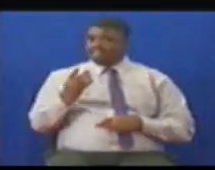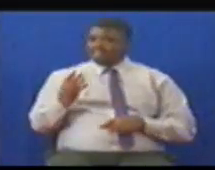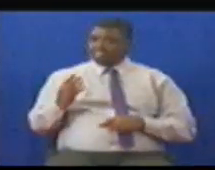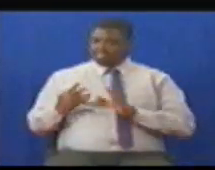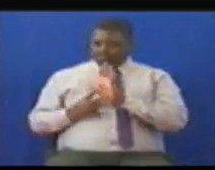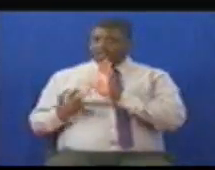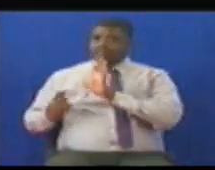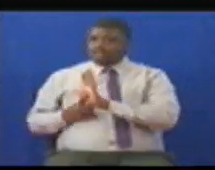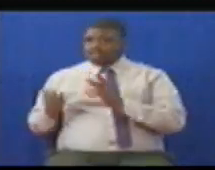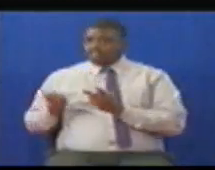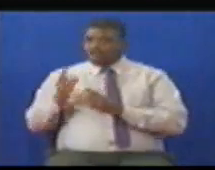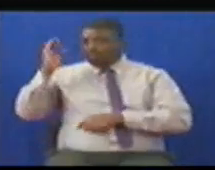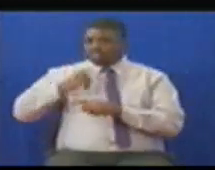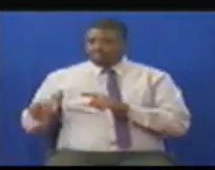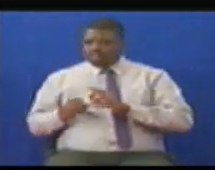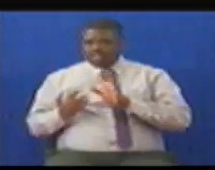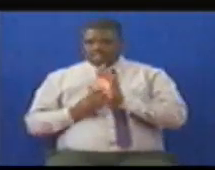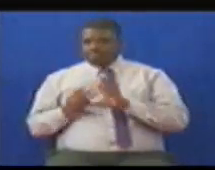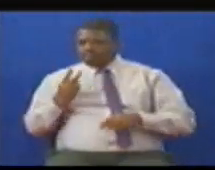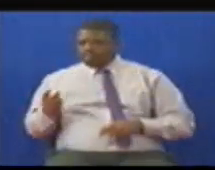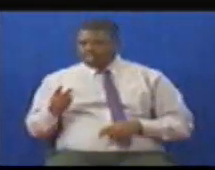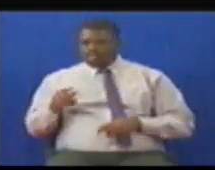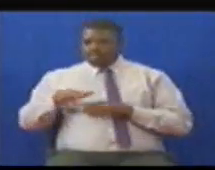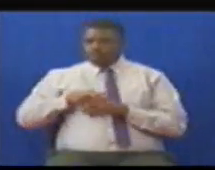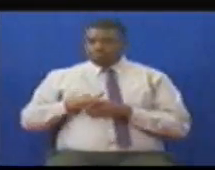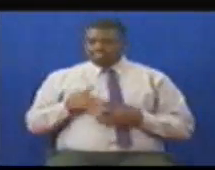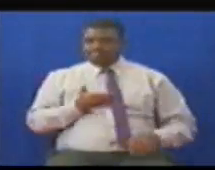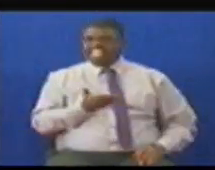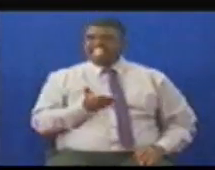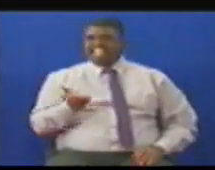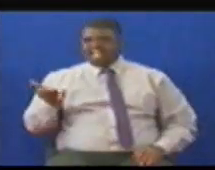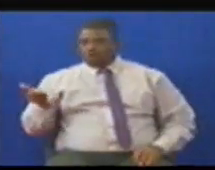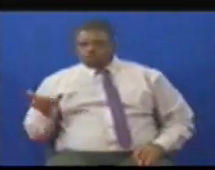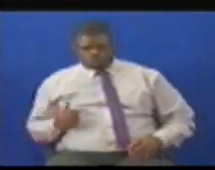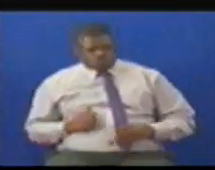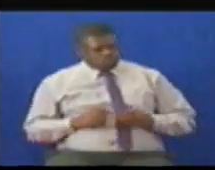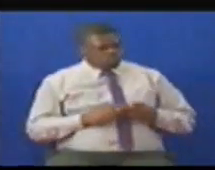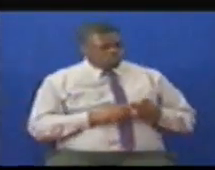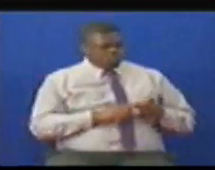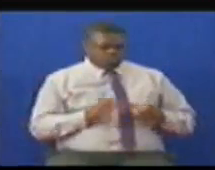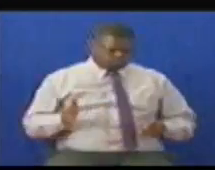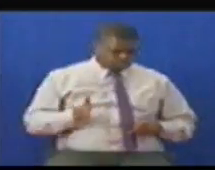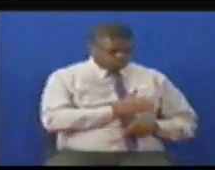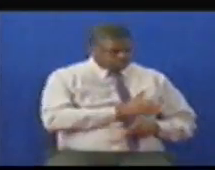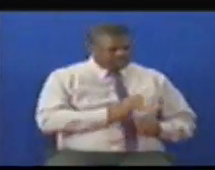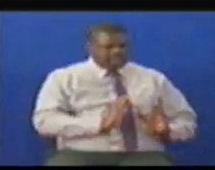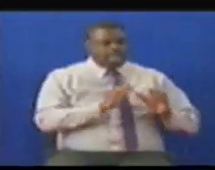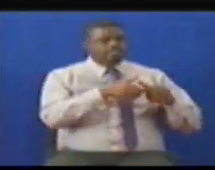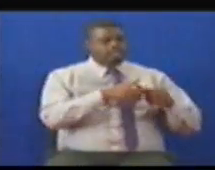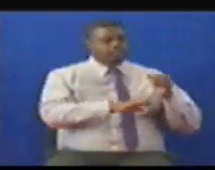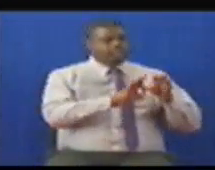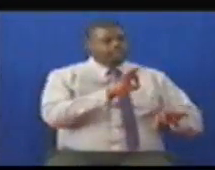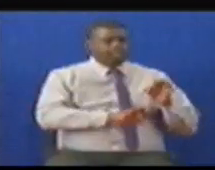477.9 sawa na 68.2% ni kwa ajili ya matumizi mengineyo. Uchambuzi wa kamati umebaini kwamba bajeti